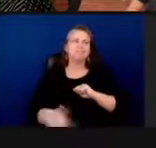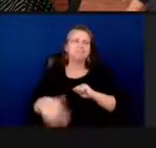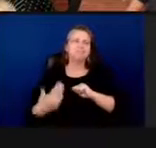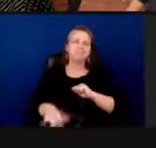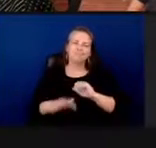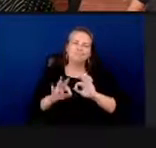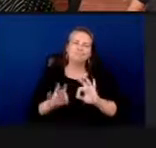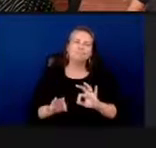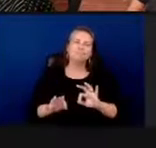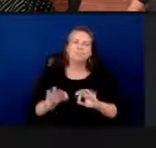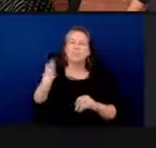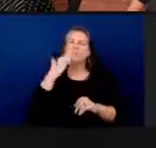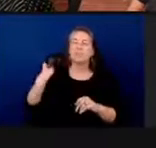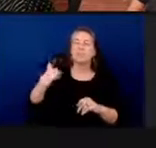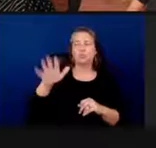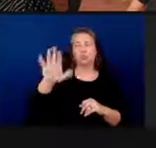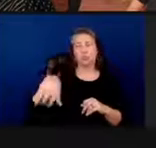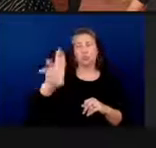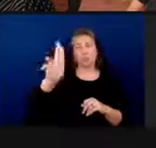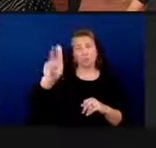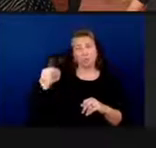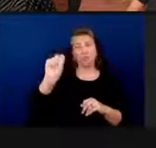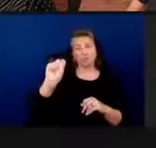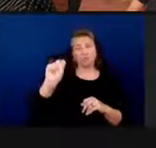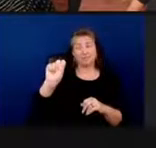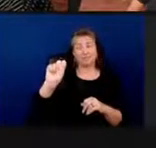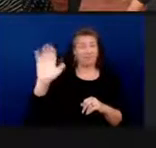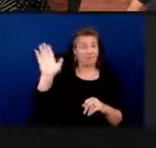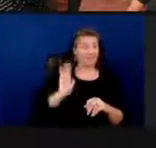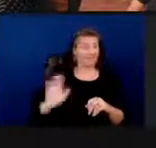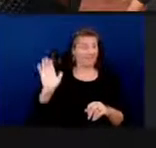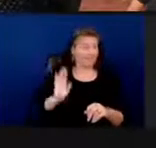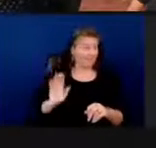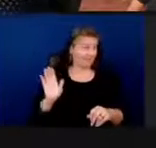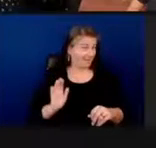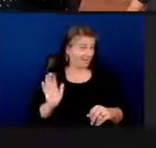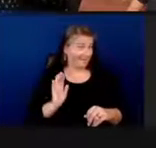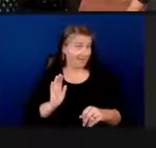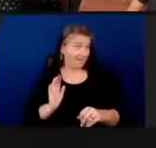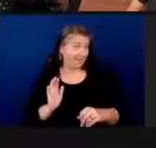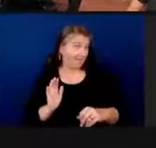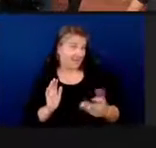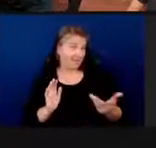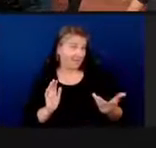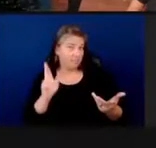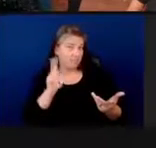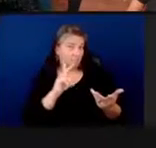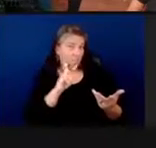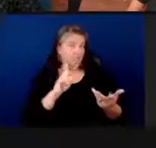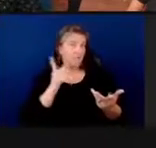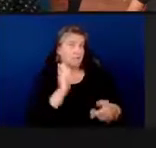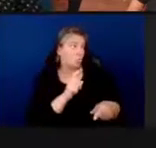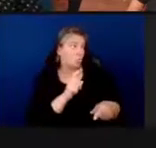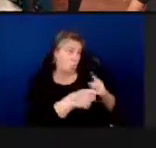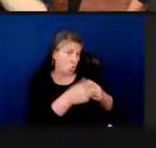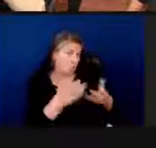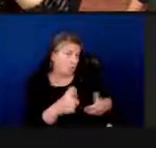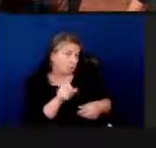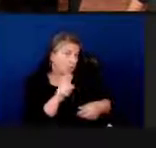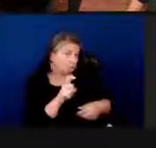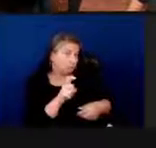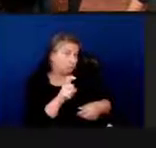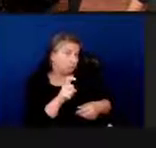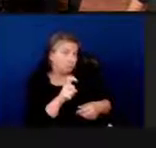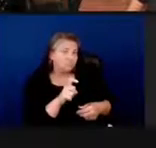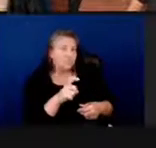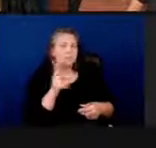فأنا فقط أردت أن أشكر UBS، وأردت أيضا أن أشكر العاملين في